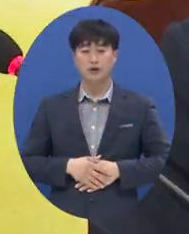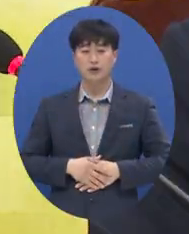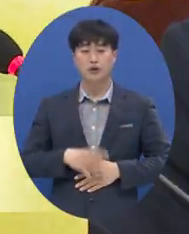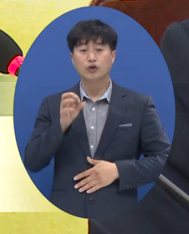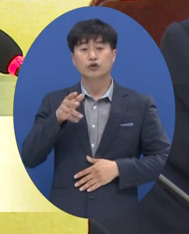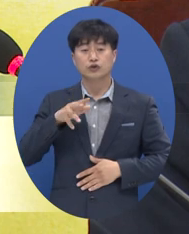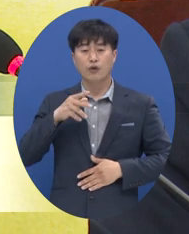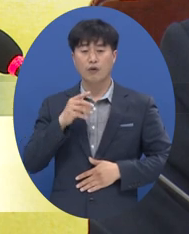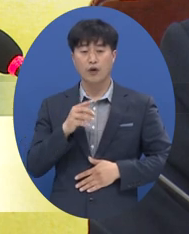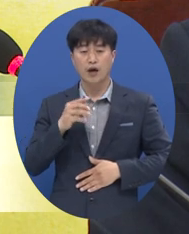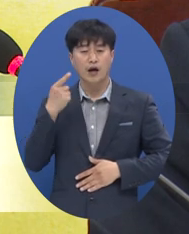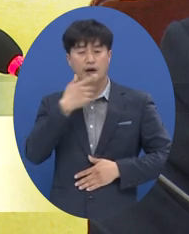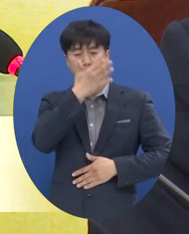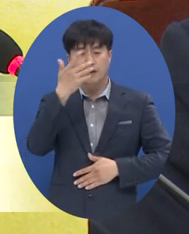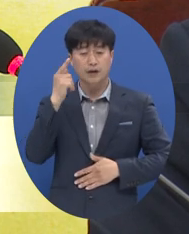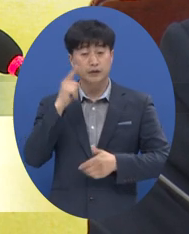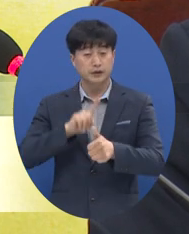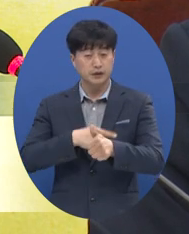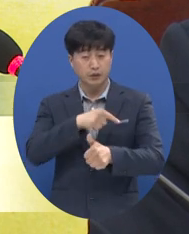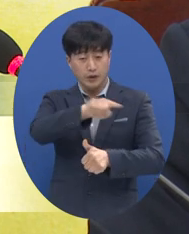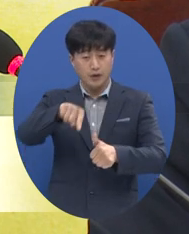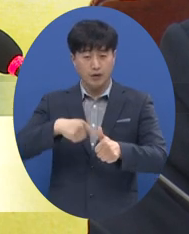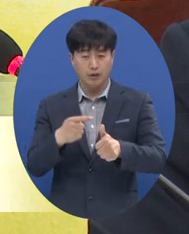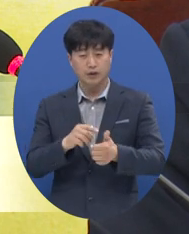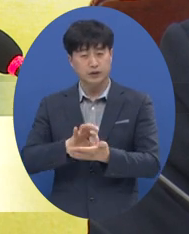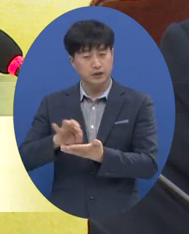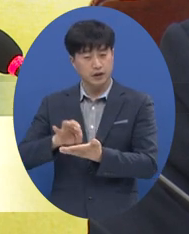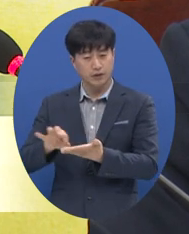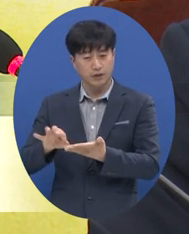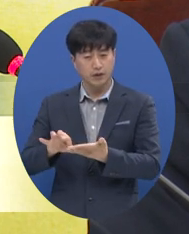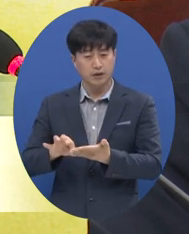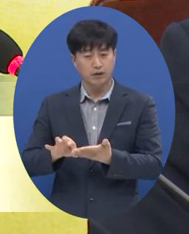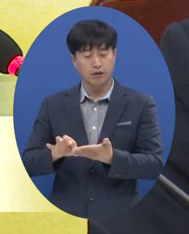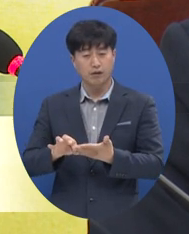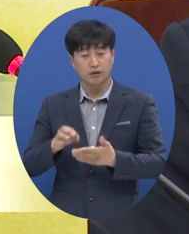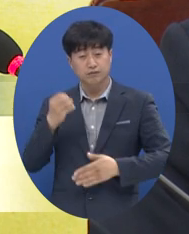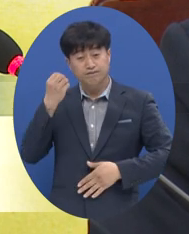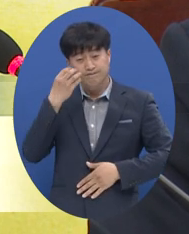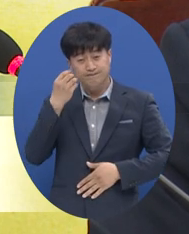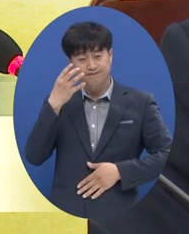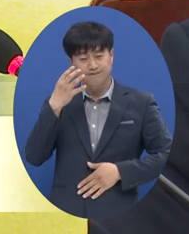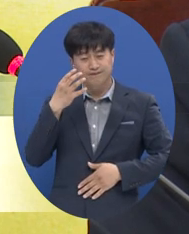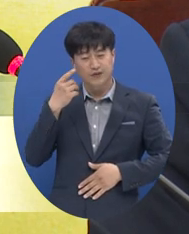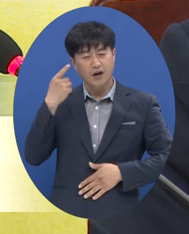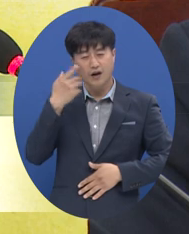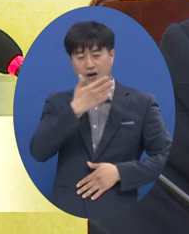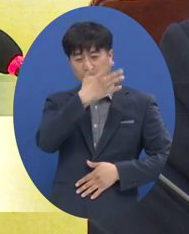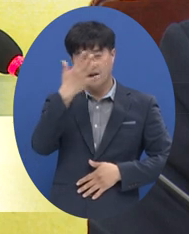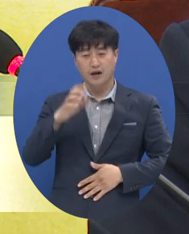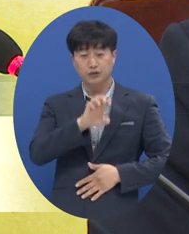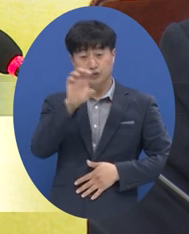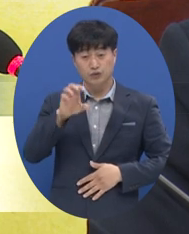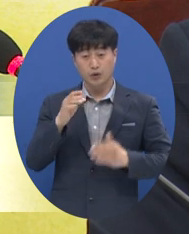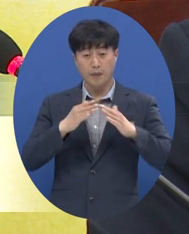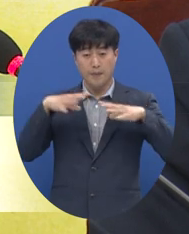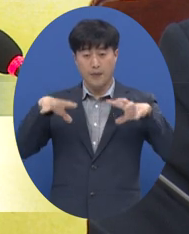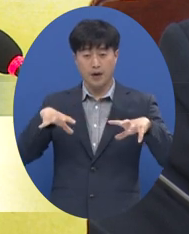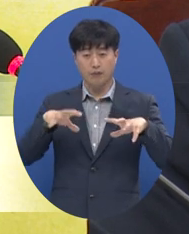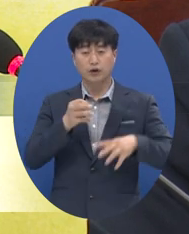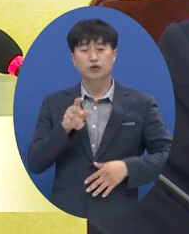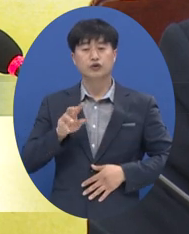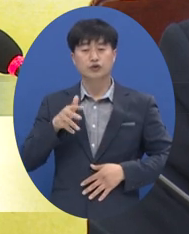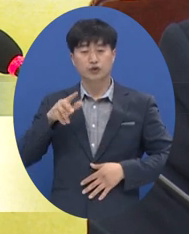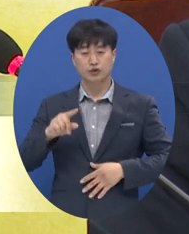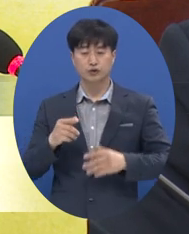얜 천만에 아름다운 자연환경을 최대한 활용해서 이국적이고 낭만적인 이런